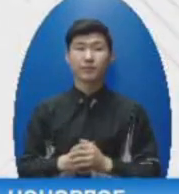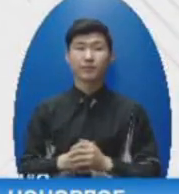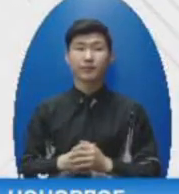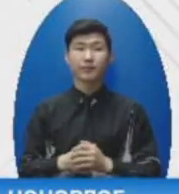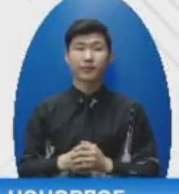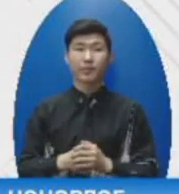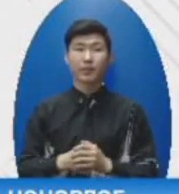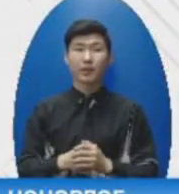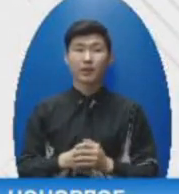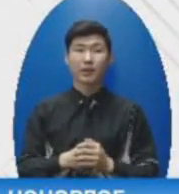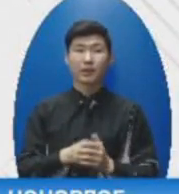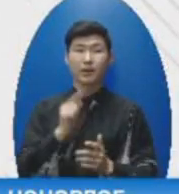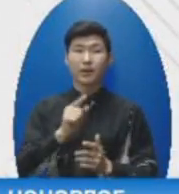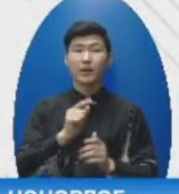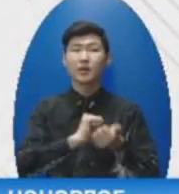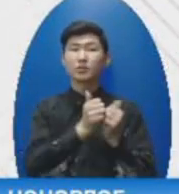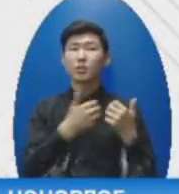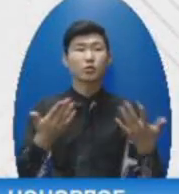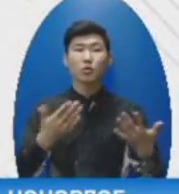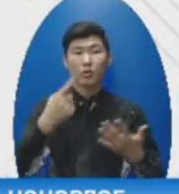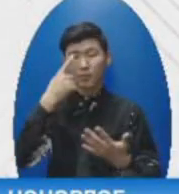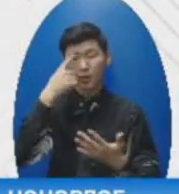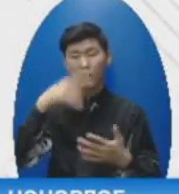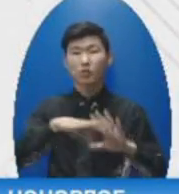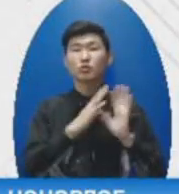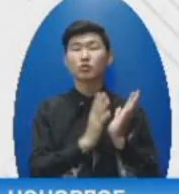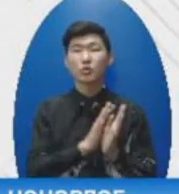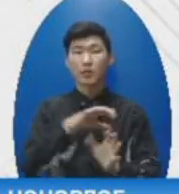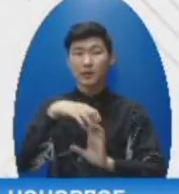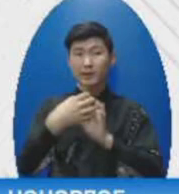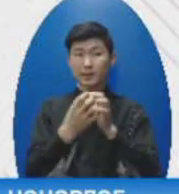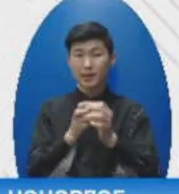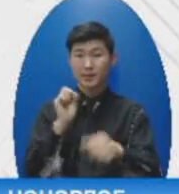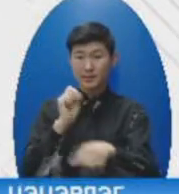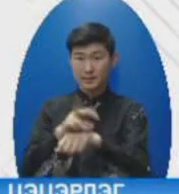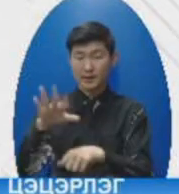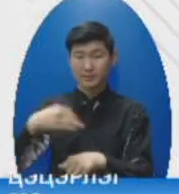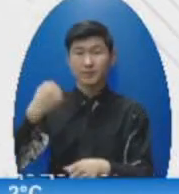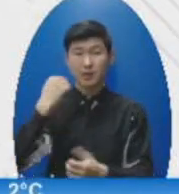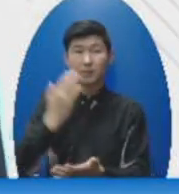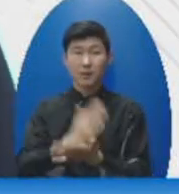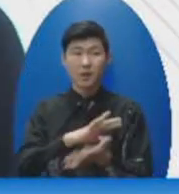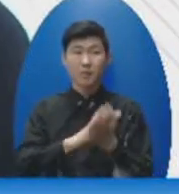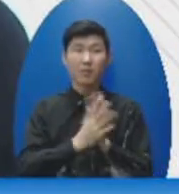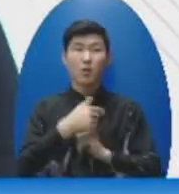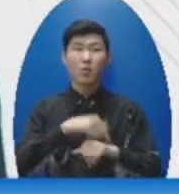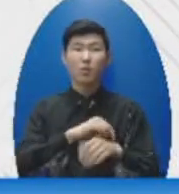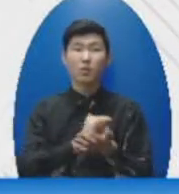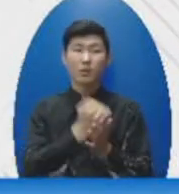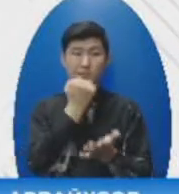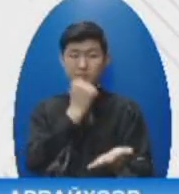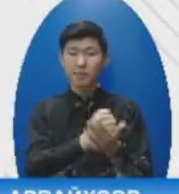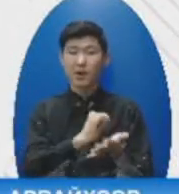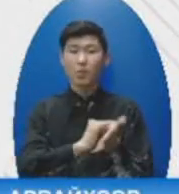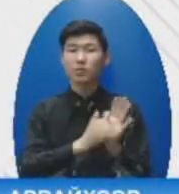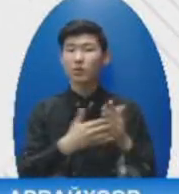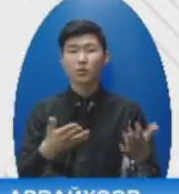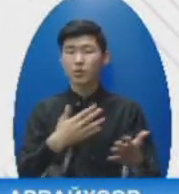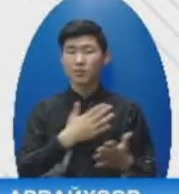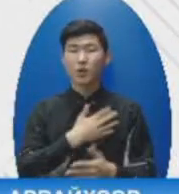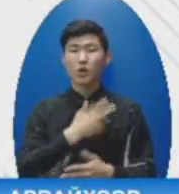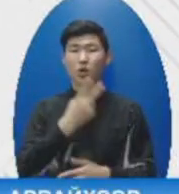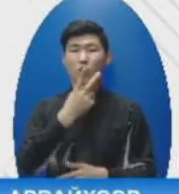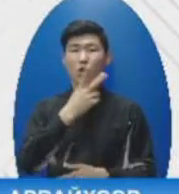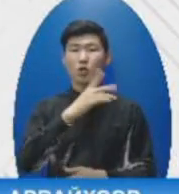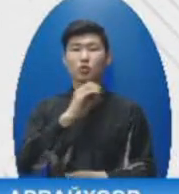Их спортоор монголчууд бас дэлхийд бас байлдан дагуулж чадчихж байгаа. Тэгээд энэ үеигаараа нотлогдж байгаа юм бэхээр манай 206